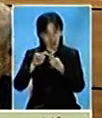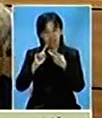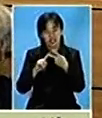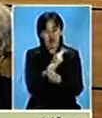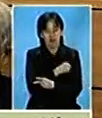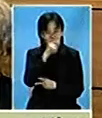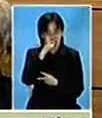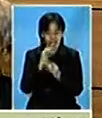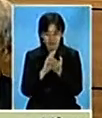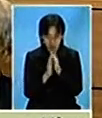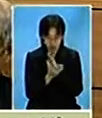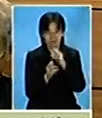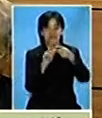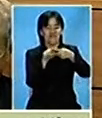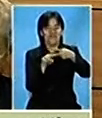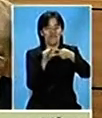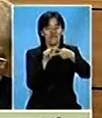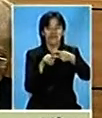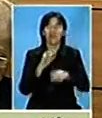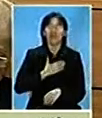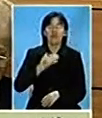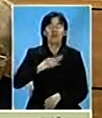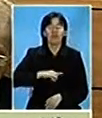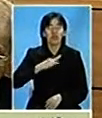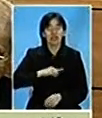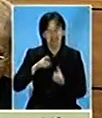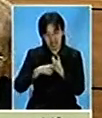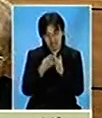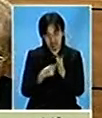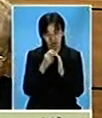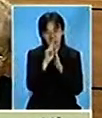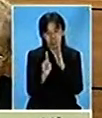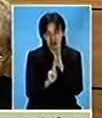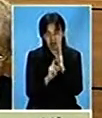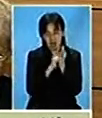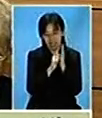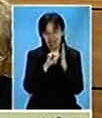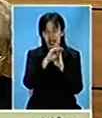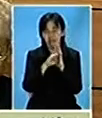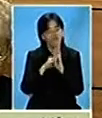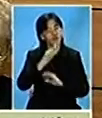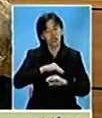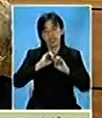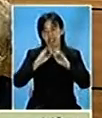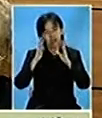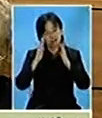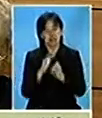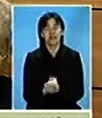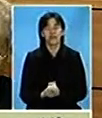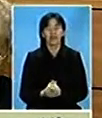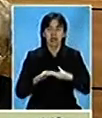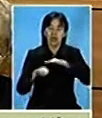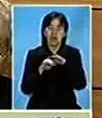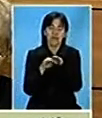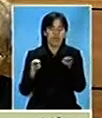พแพทย์แผนไทยประยุกต์นะครับซึ่งผมมองว่านี่แหละนี่คือหลักการร่างกฎหมายที่หัวมงกุฎท้ายมังกรนะครับไม่ได้มีความเป็นมาตรฐ